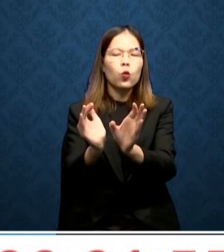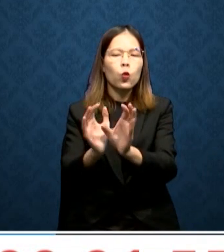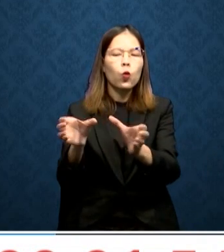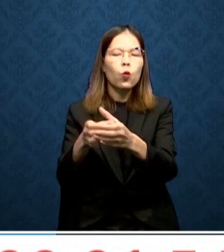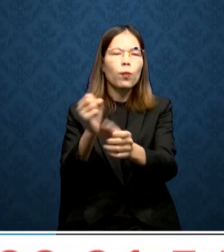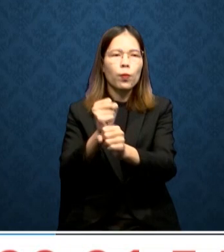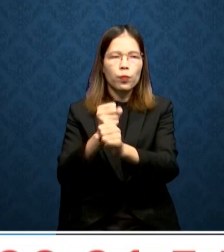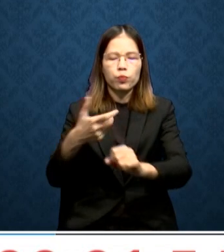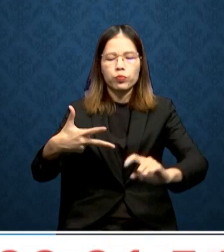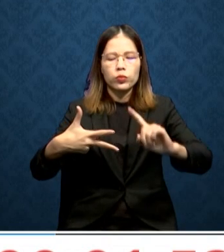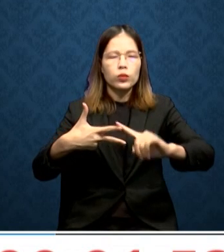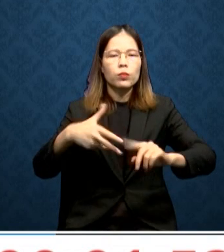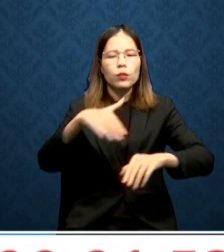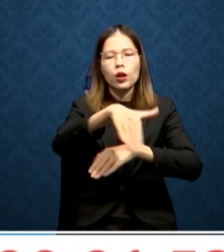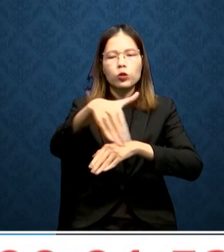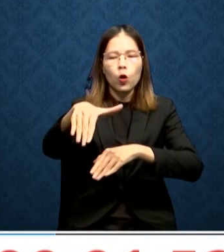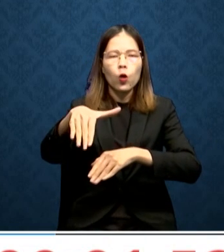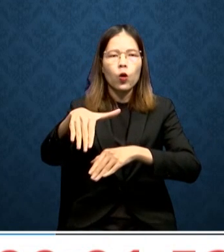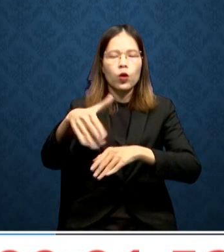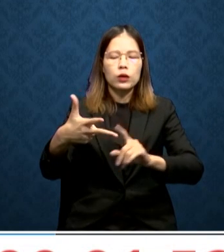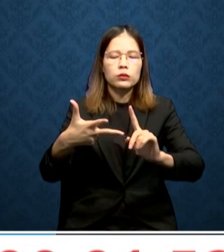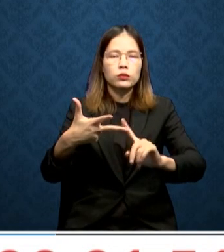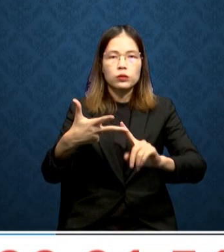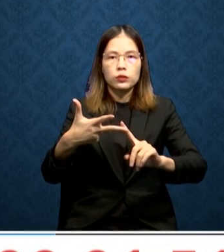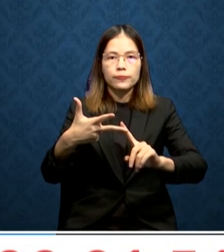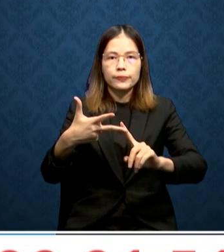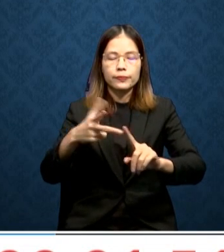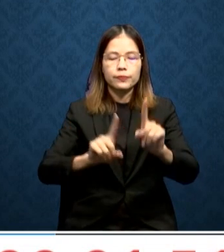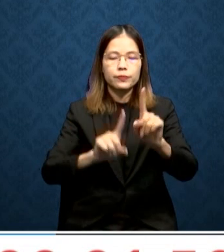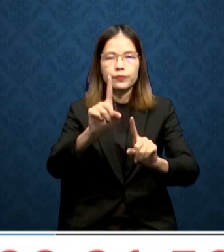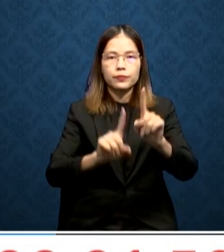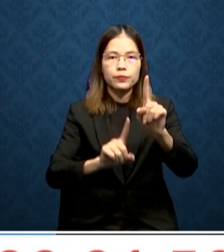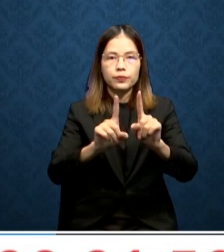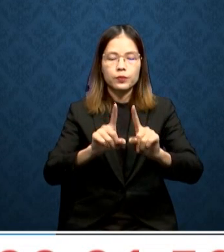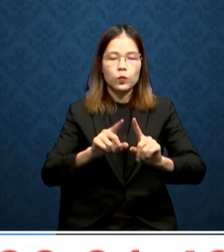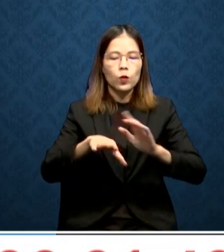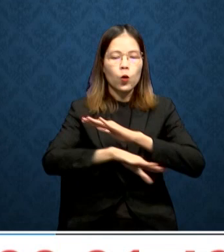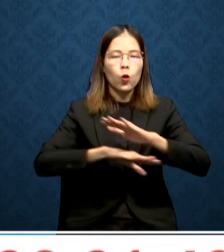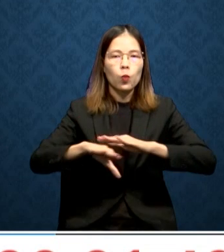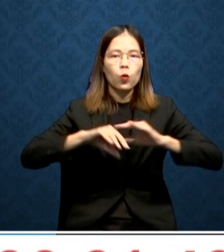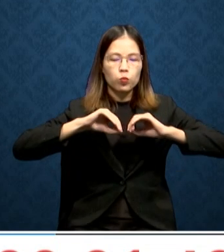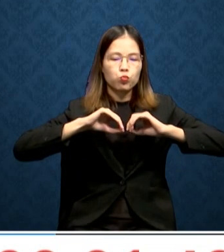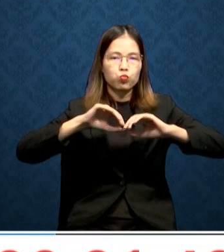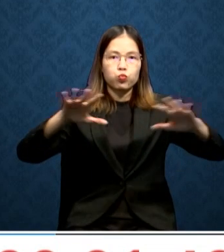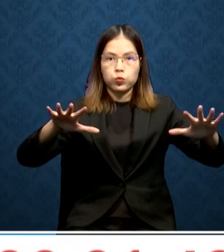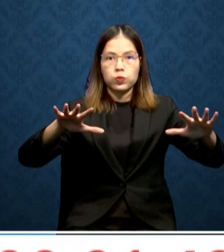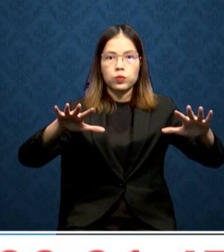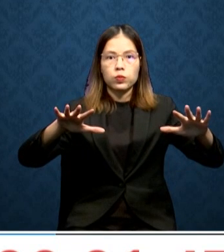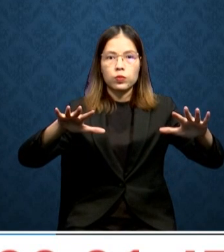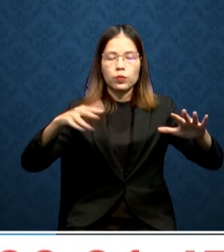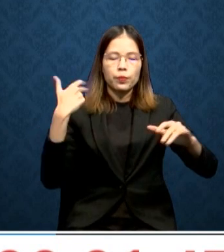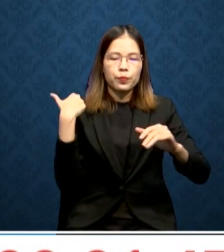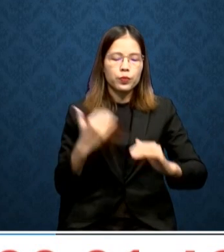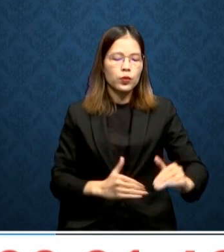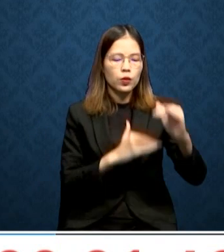นได้ส่วนเสียภายนอกองค์กรและ3การประเมินการเปิดเผยข้อมูลสาธารณะรวมทั้งการกำหนดเป้า